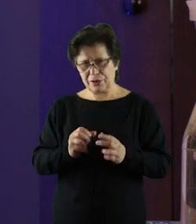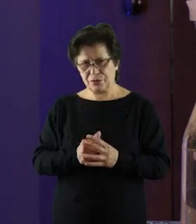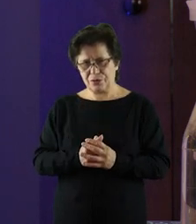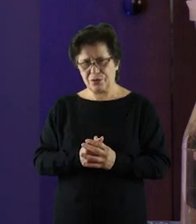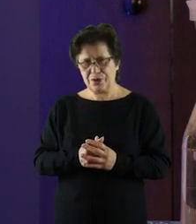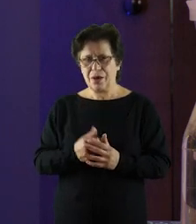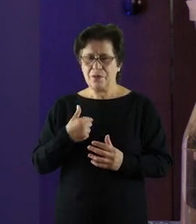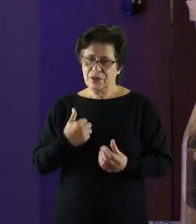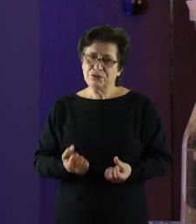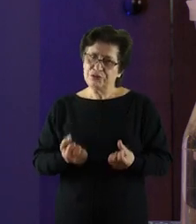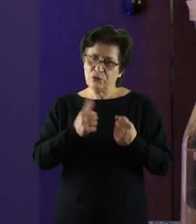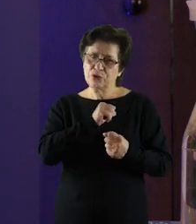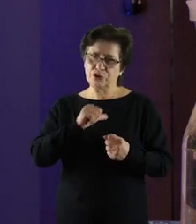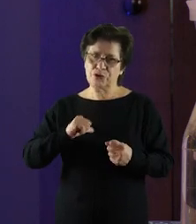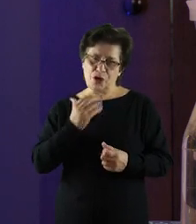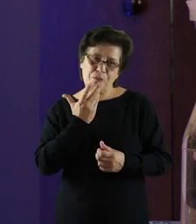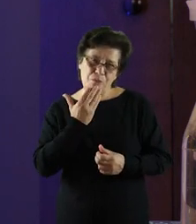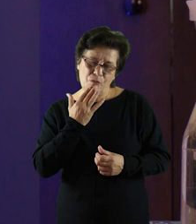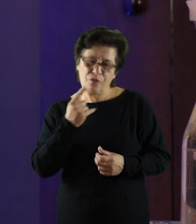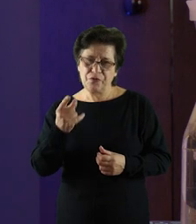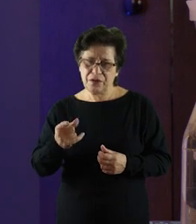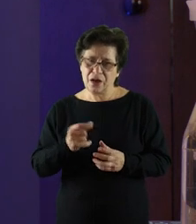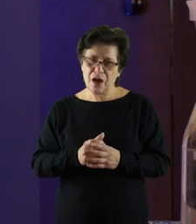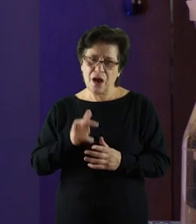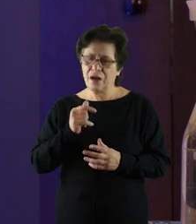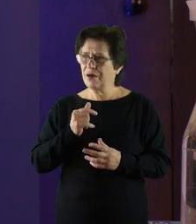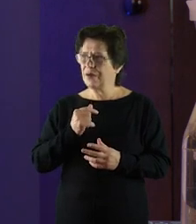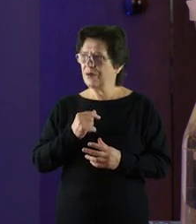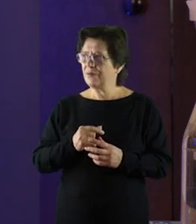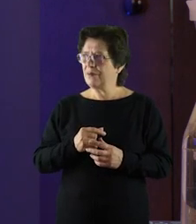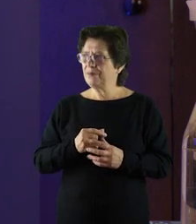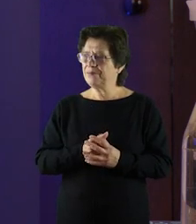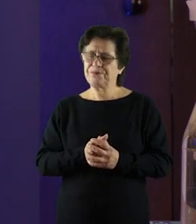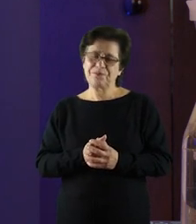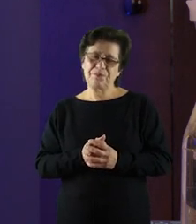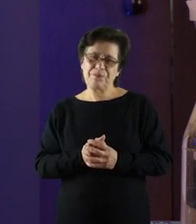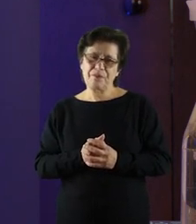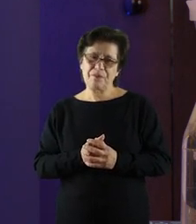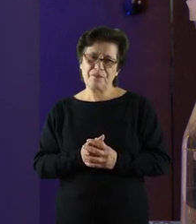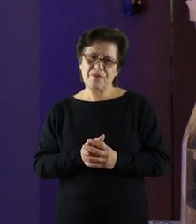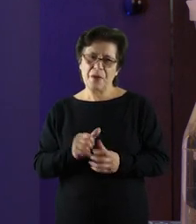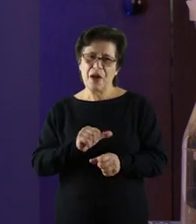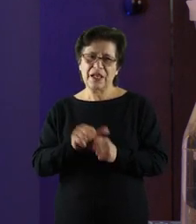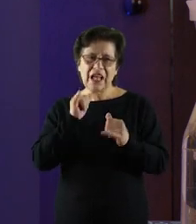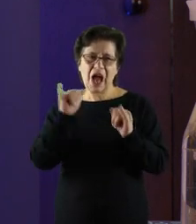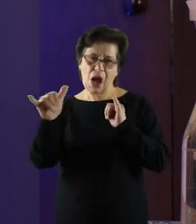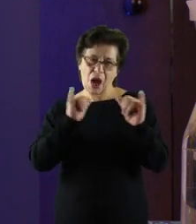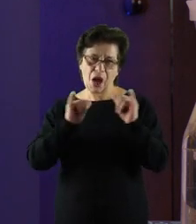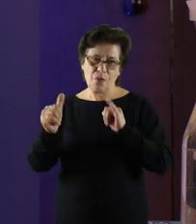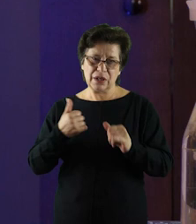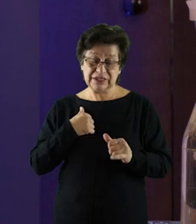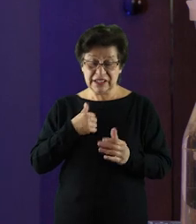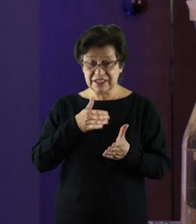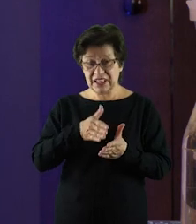bo mi się bardzo ciężko mówi. Mogę o to poprosić? Tak? Dziękuję ci bardzo. Zaczęłam pisać